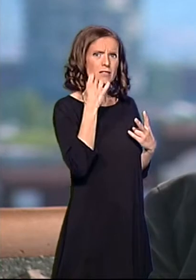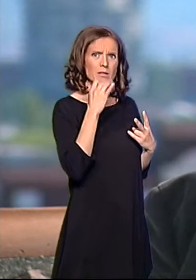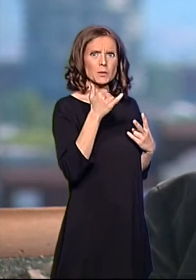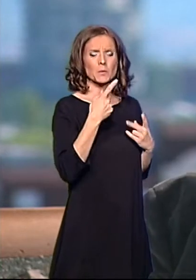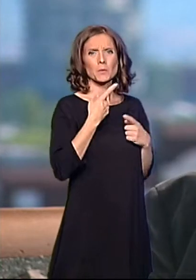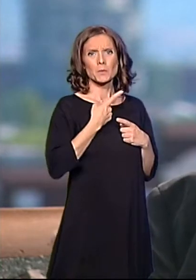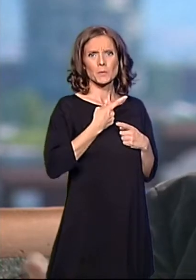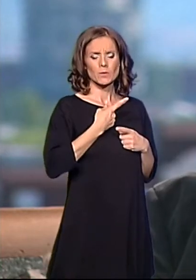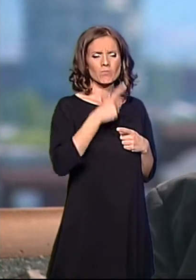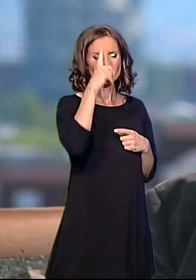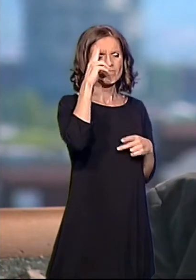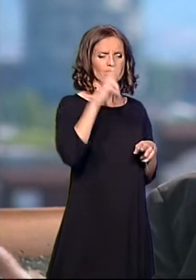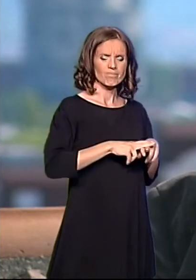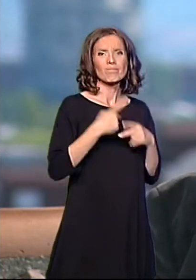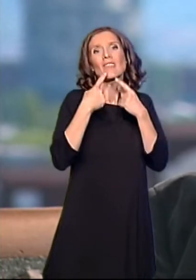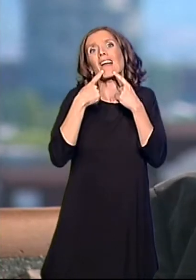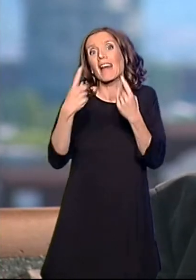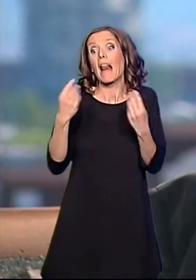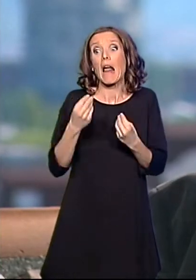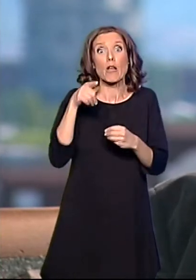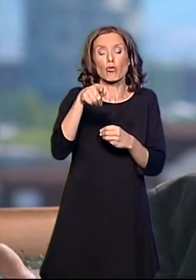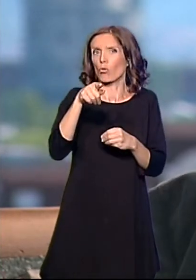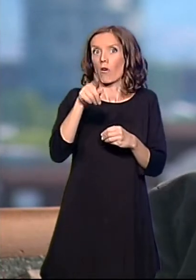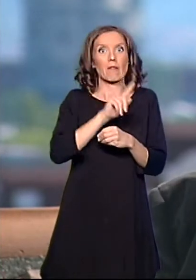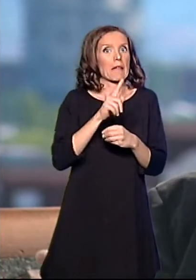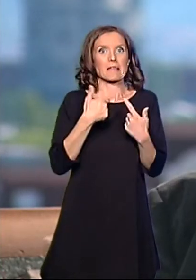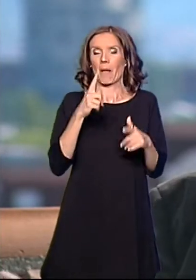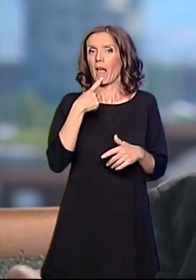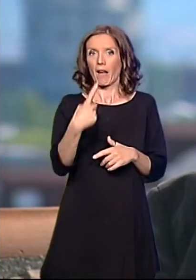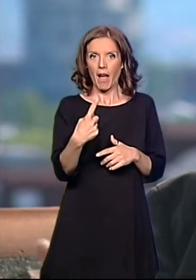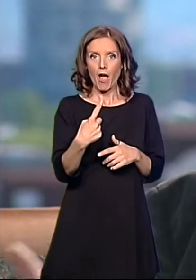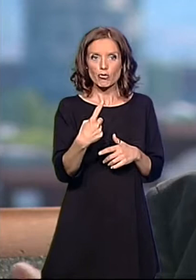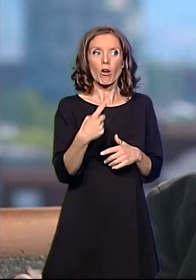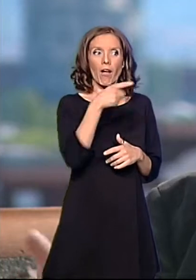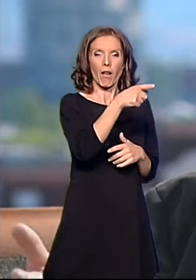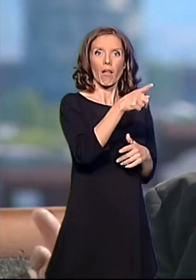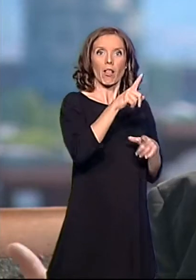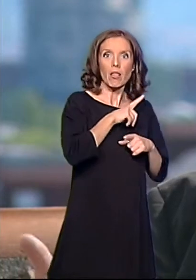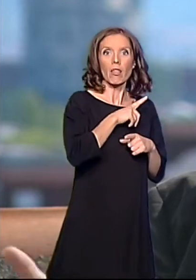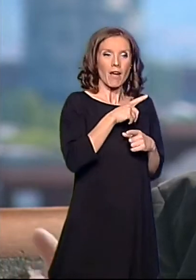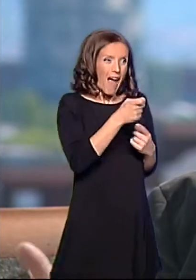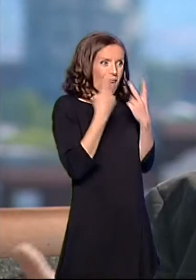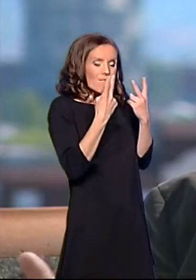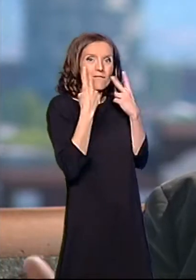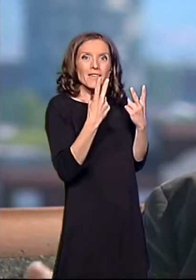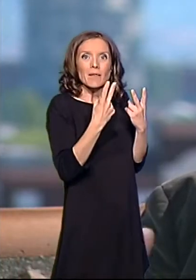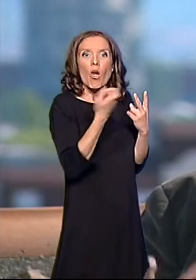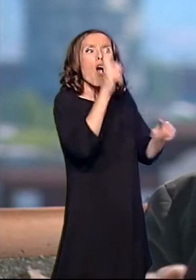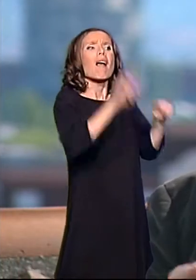ona je rekla stvari koje prosto nije smela da kaže. I dakle, mi imamo tu upravo taj